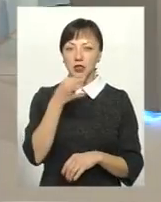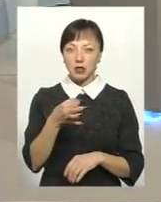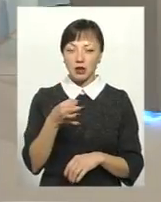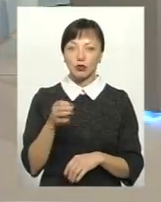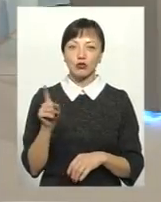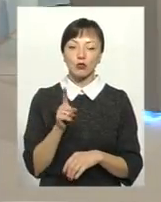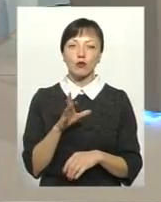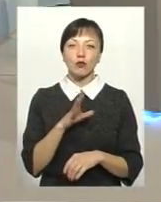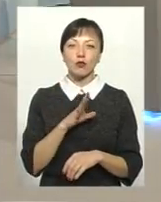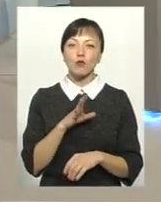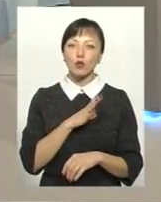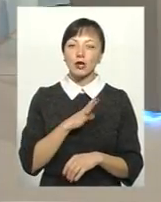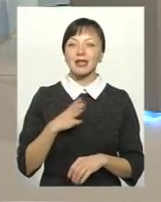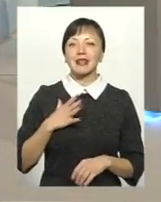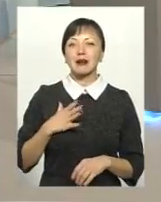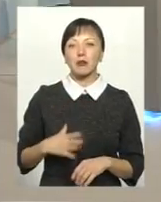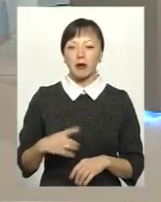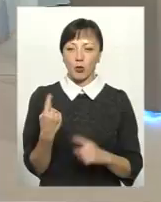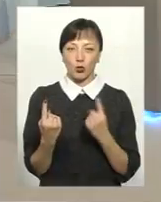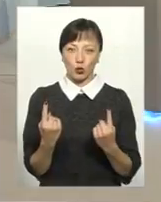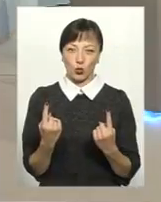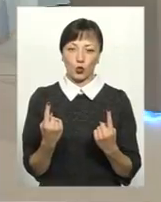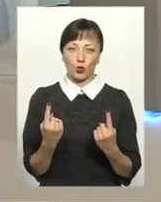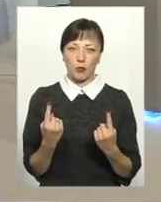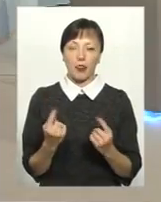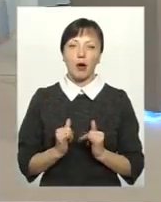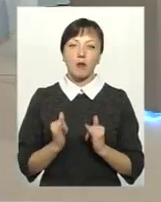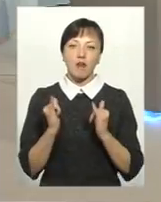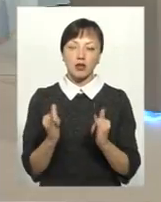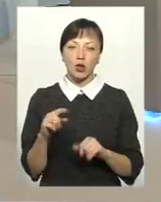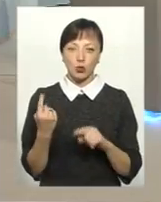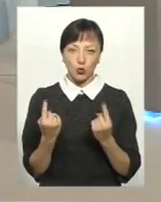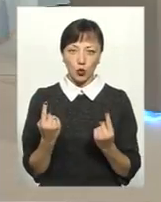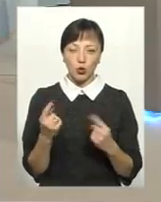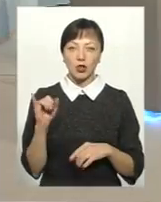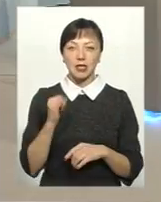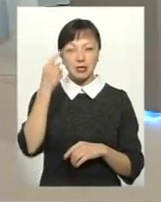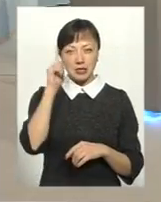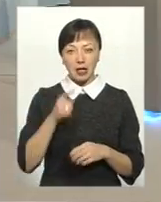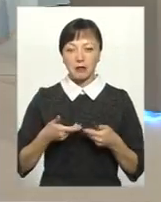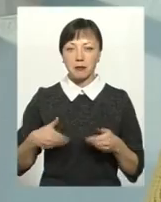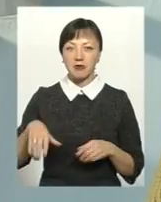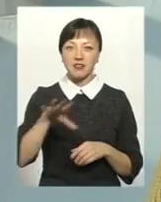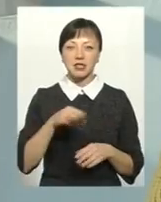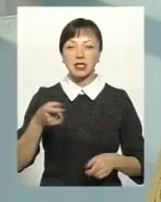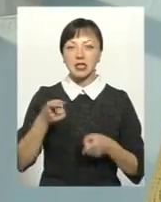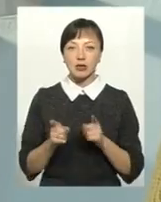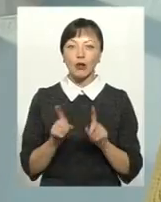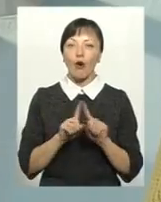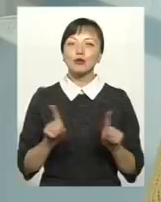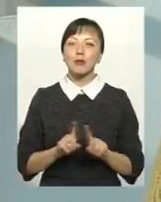так, що будьте терпимими один до одного, поважайте один одного. І знаєте, ми всі дійсно